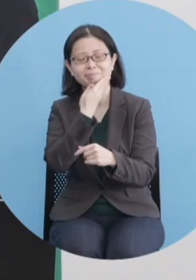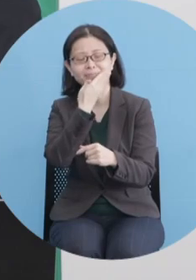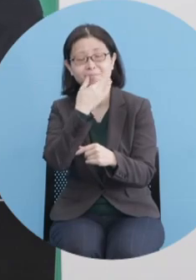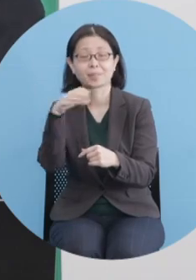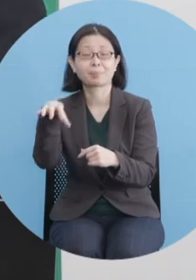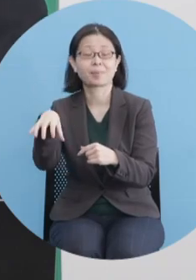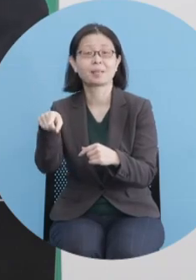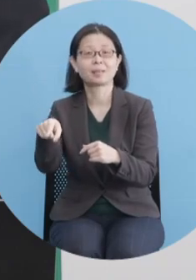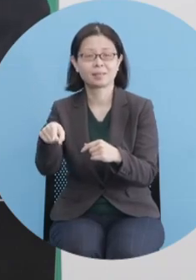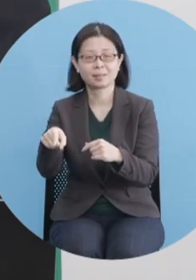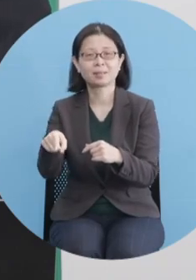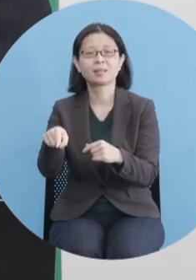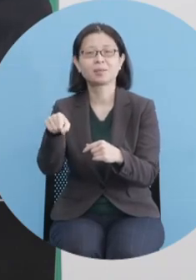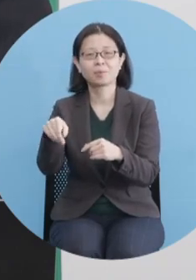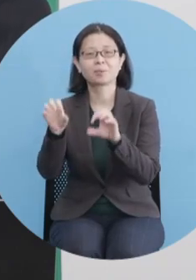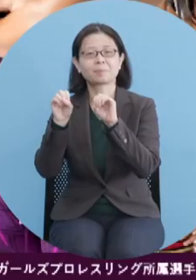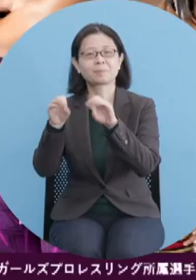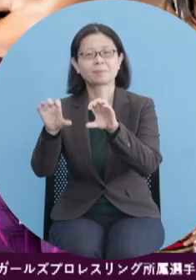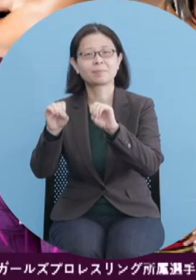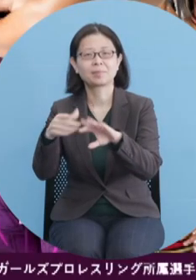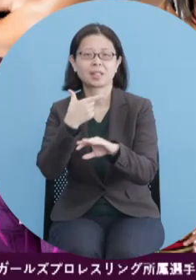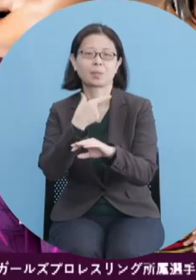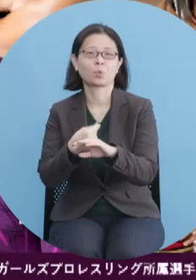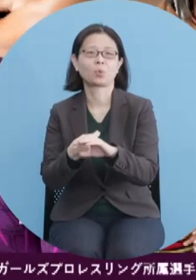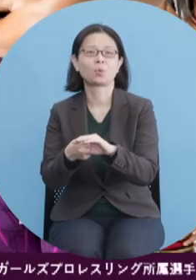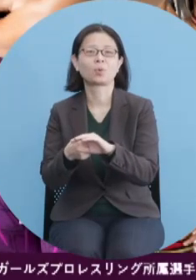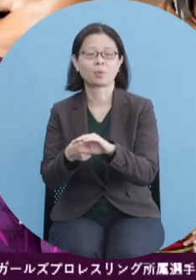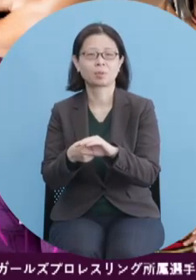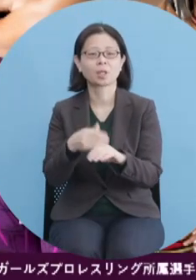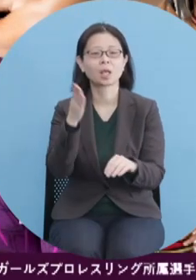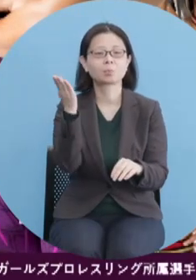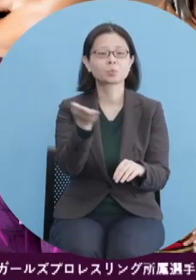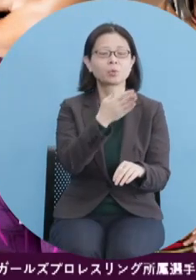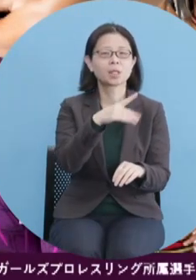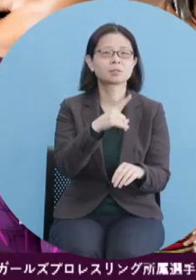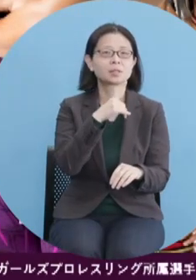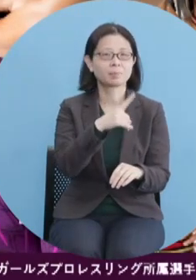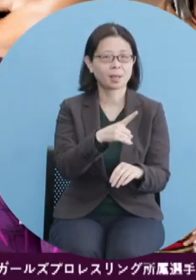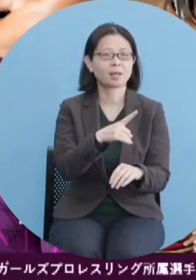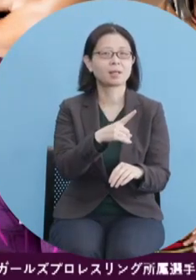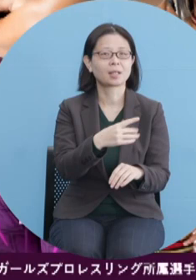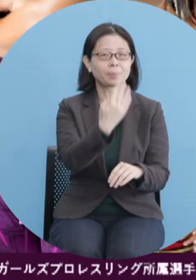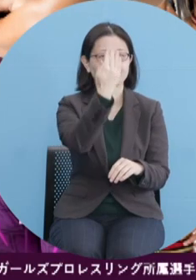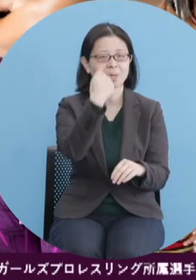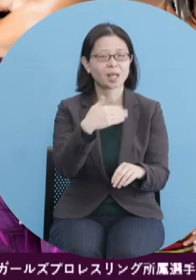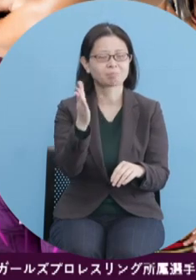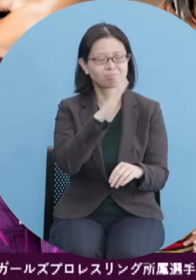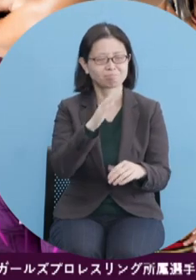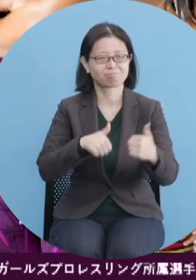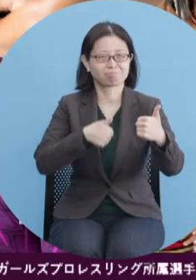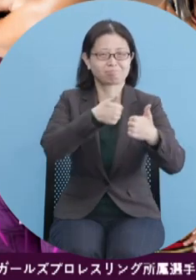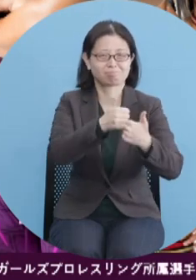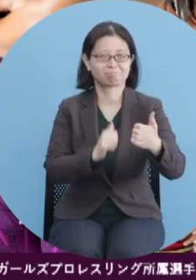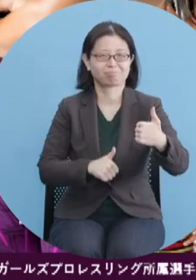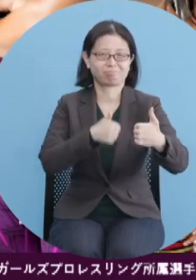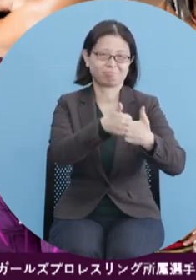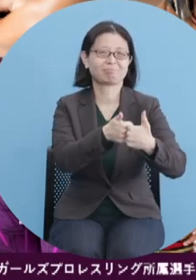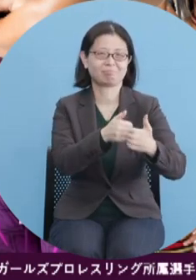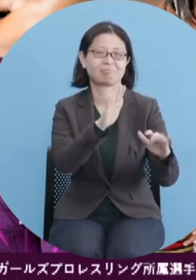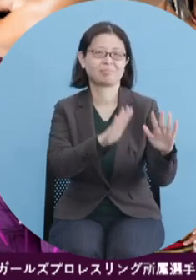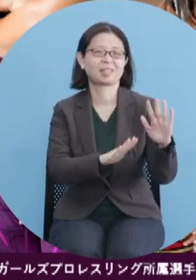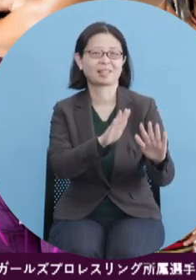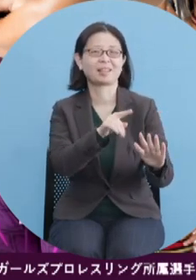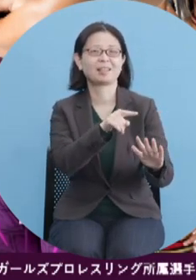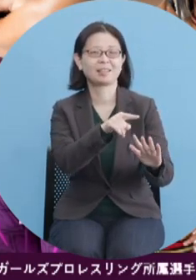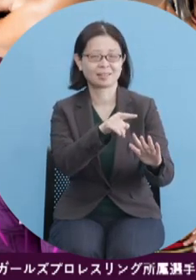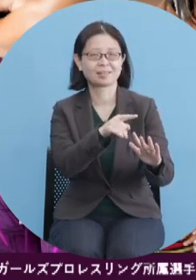少しえ売りにしていくとであのまプロレスというところもまその立ち向かう姿と言いますかえ何度も